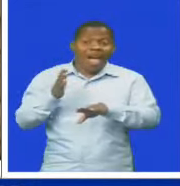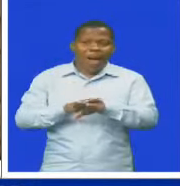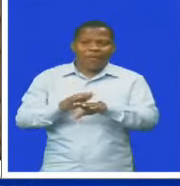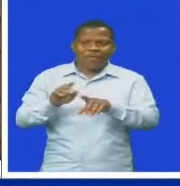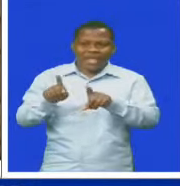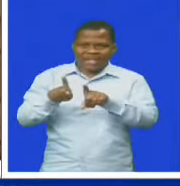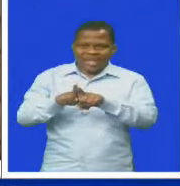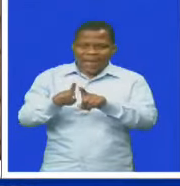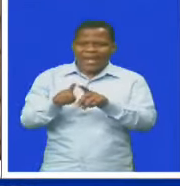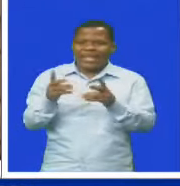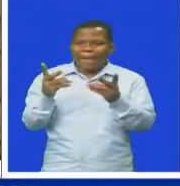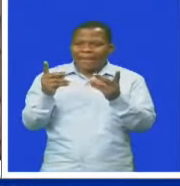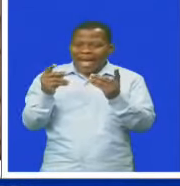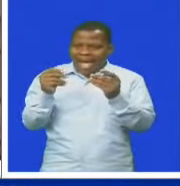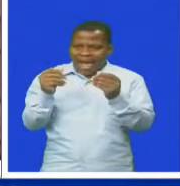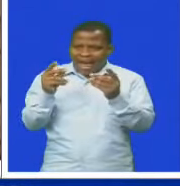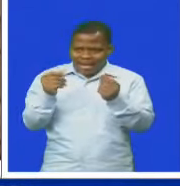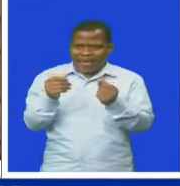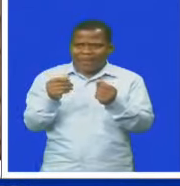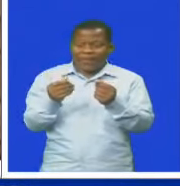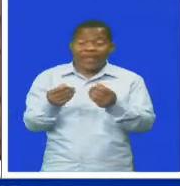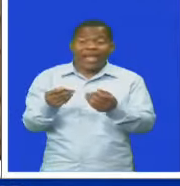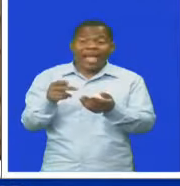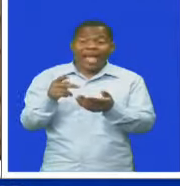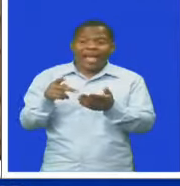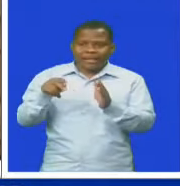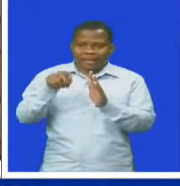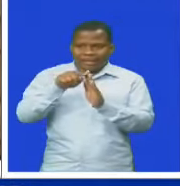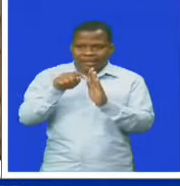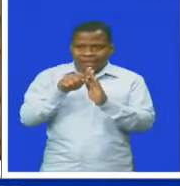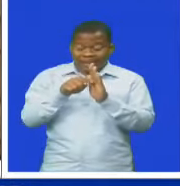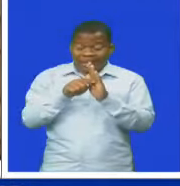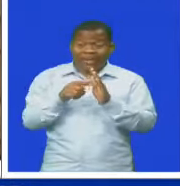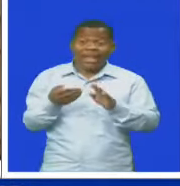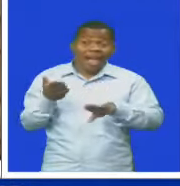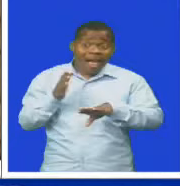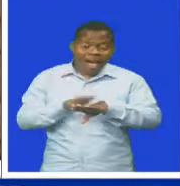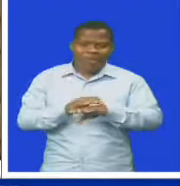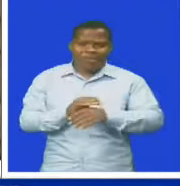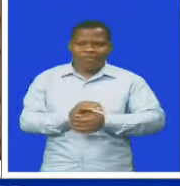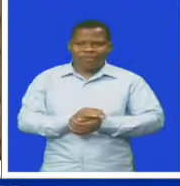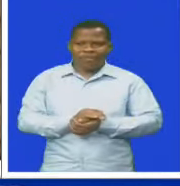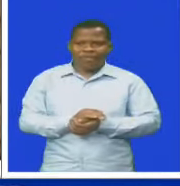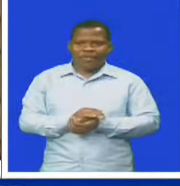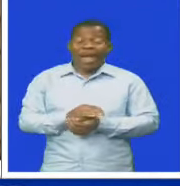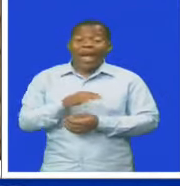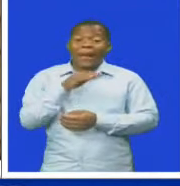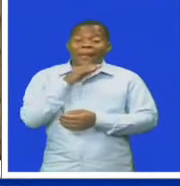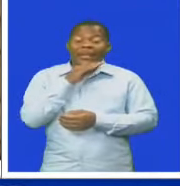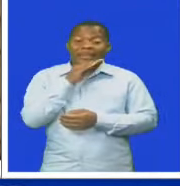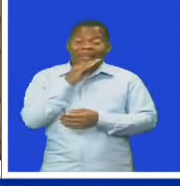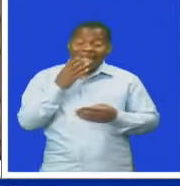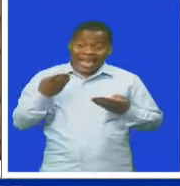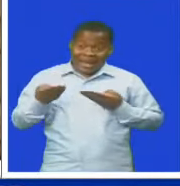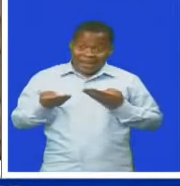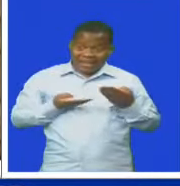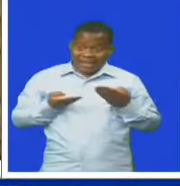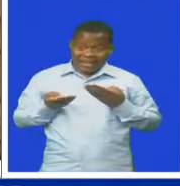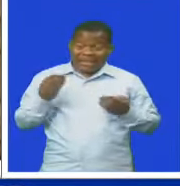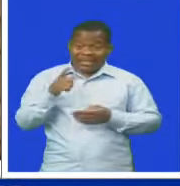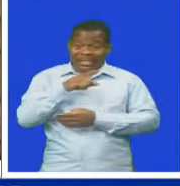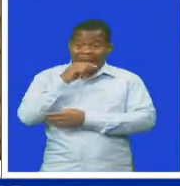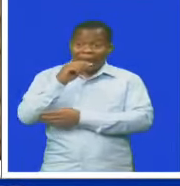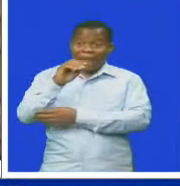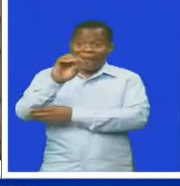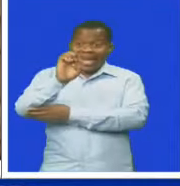iEC wendala kuthandza nangabe asachaja emacustomer njalo ngesikhathi